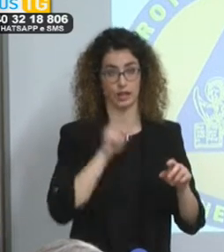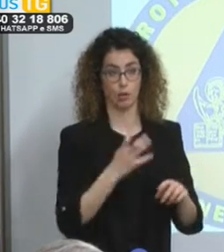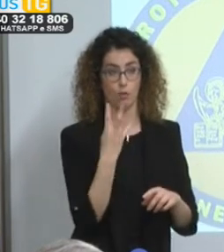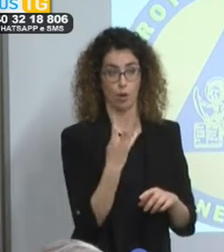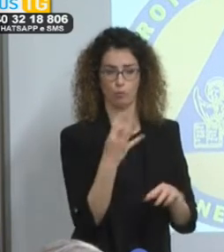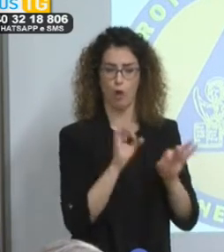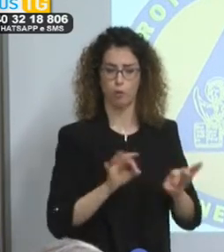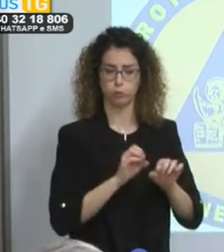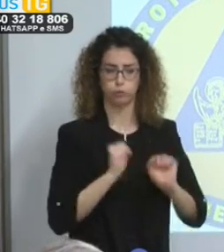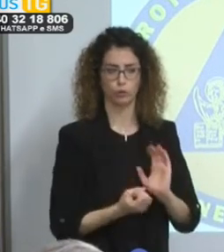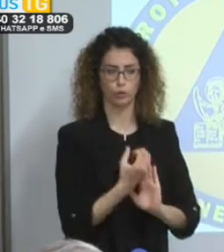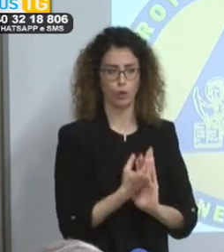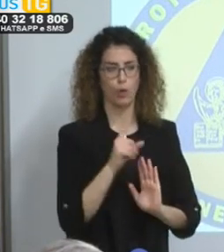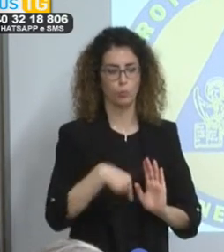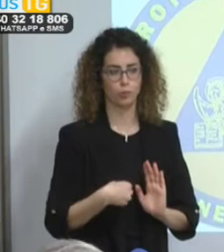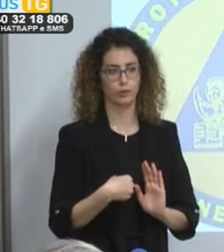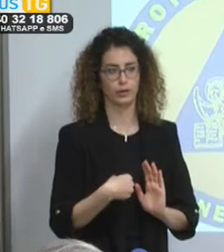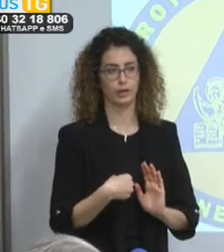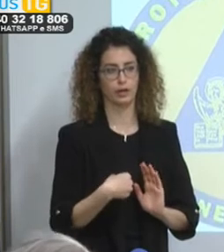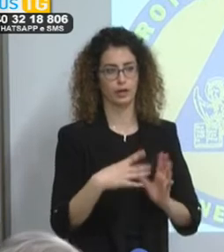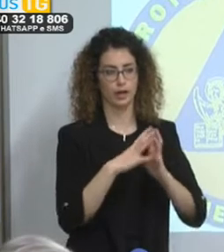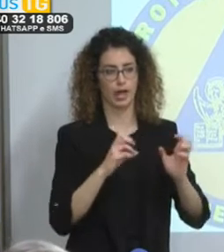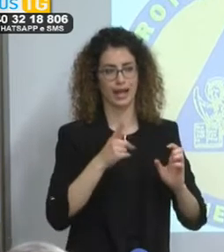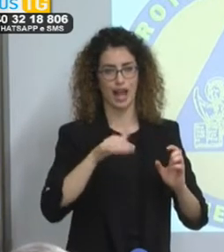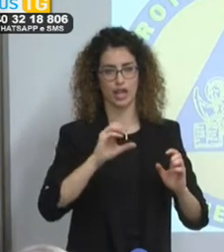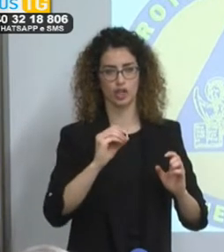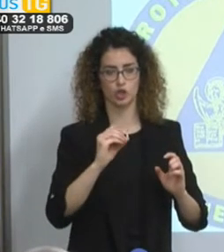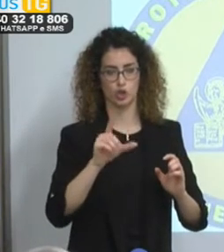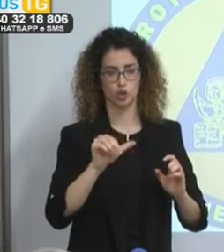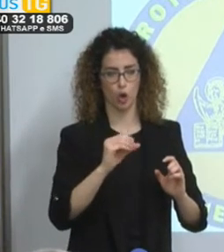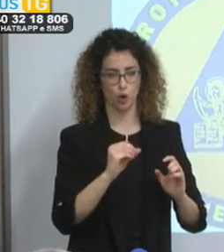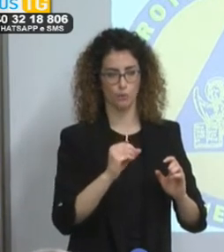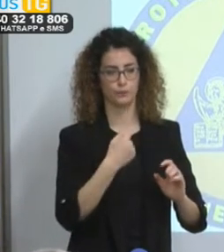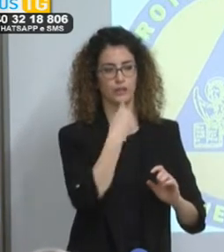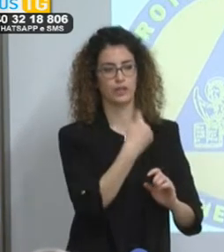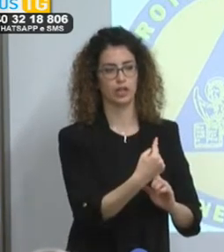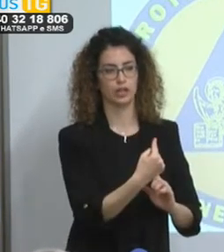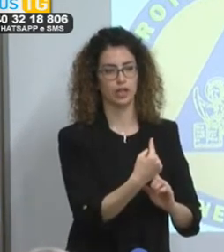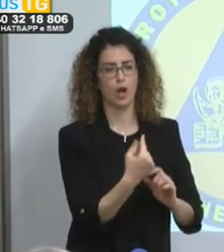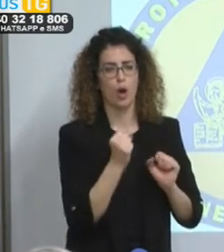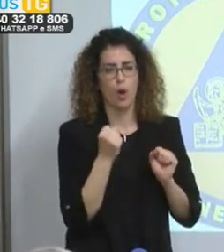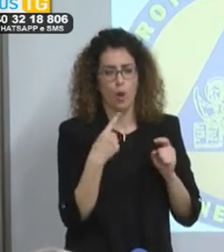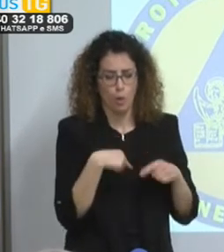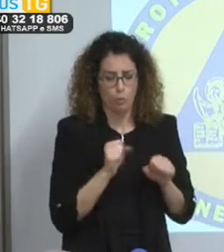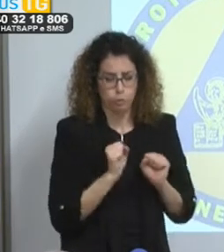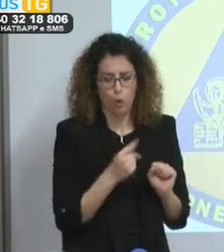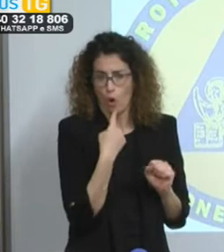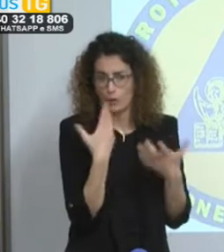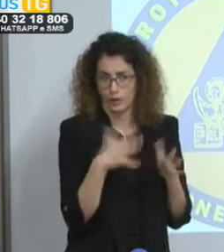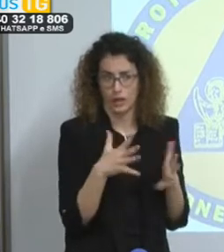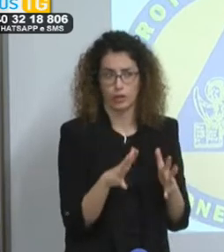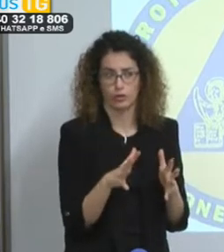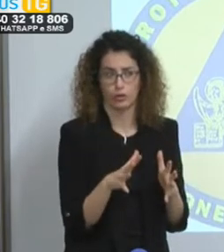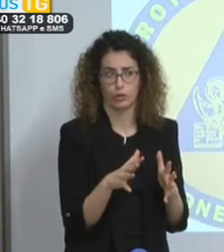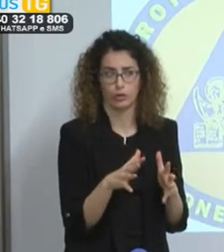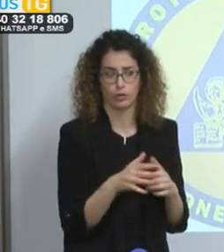a produrli, tra cui la nostra Glaxo, che però dice noi siamo disponibili e lo abbiamo detto. Qua si